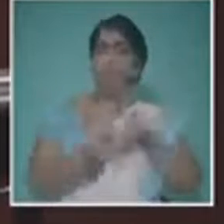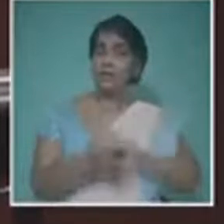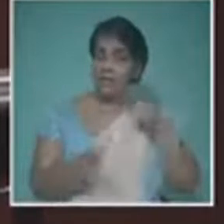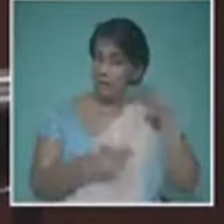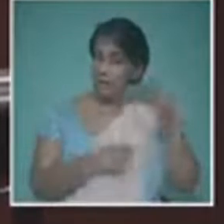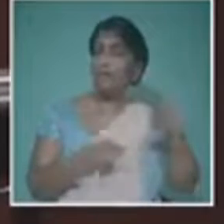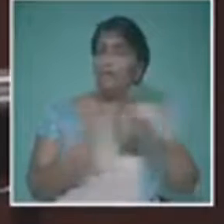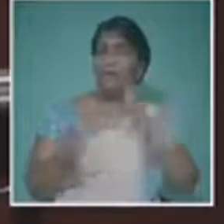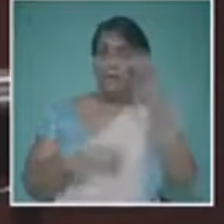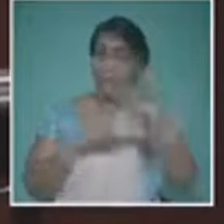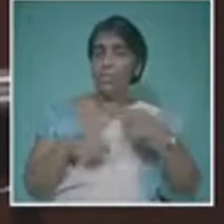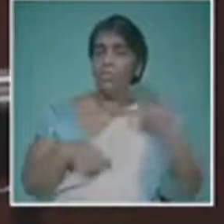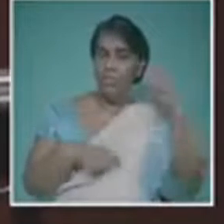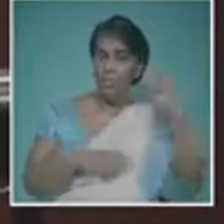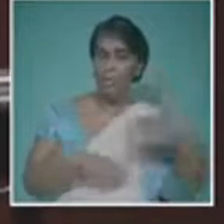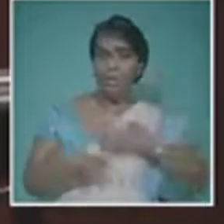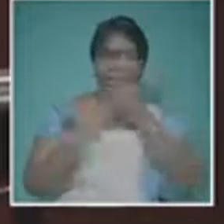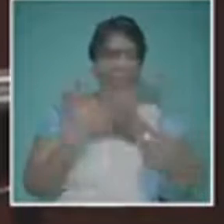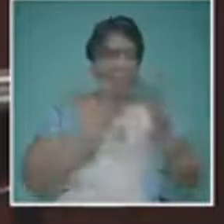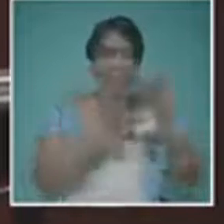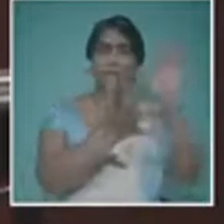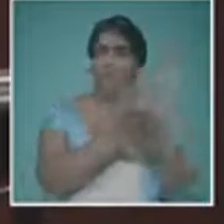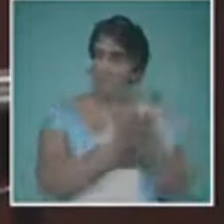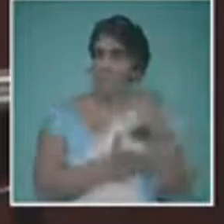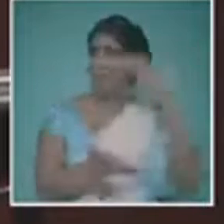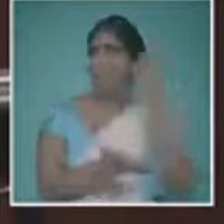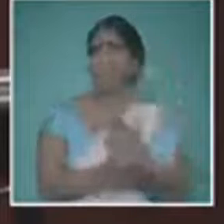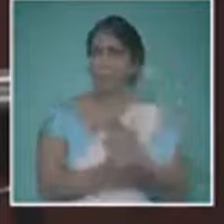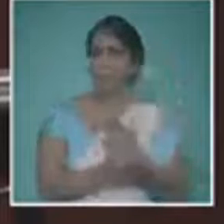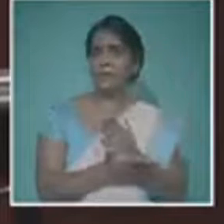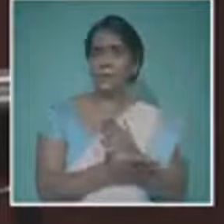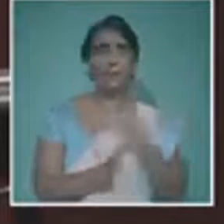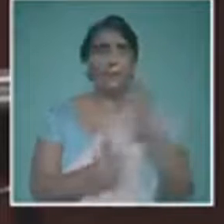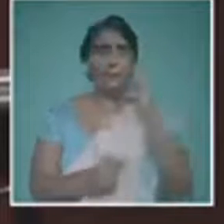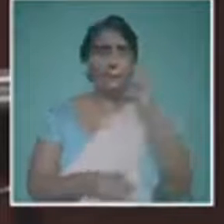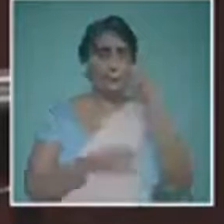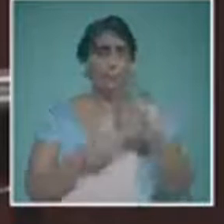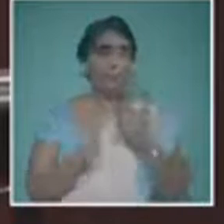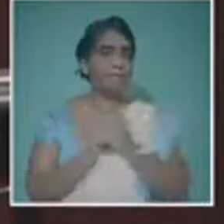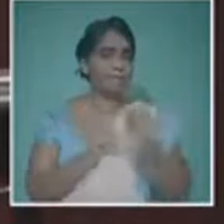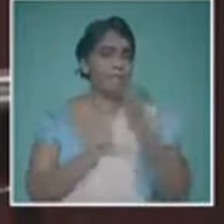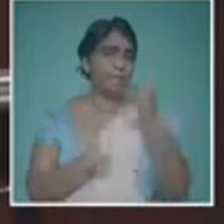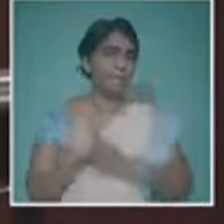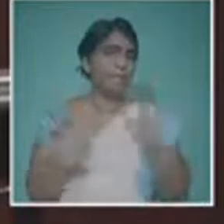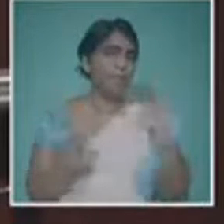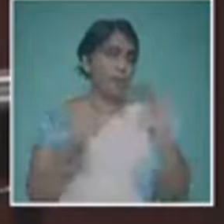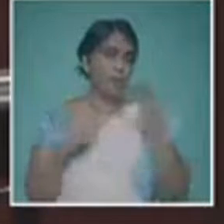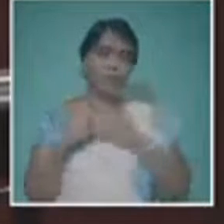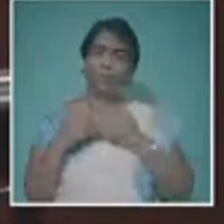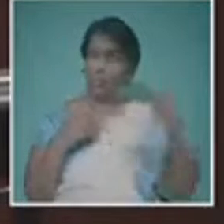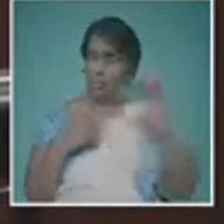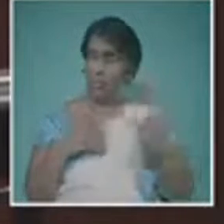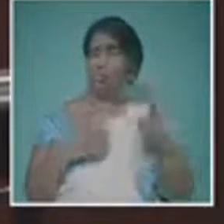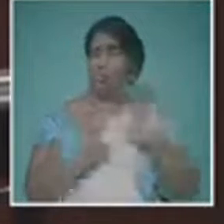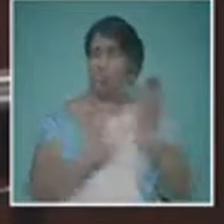என்று. ஏற்று நீர்ப்பாசன திட்டத்திற்காக 40 வருடங்களுக்கு முன்பு அங்கு பயிர் செய்யப்பட்ட காணிகள்